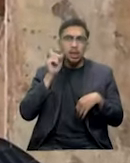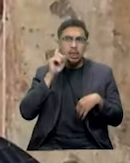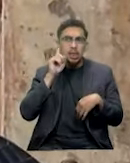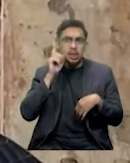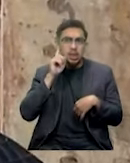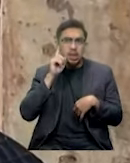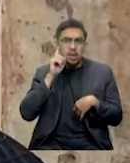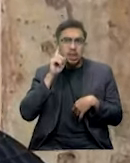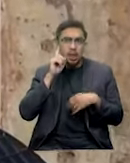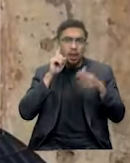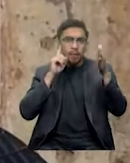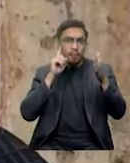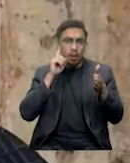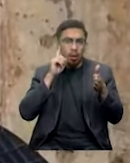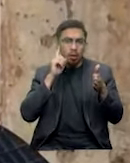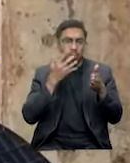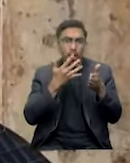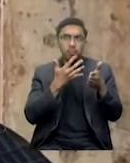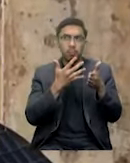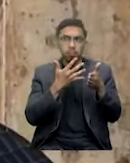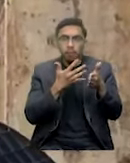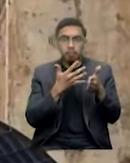Langsung ngasih tahu saya, oh,